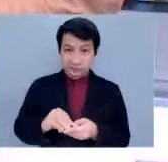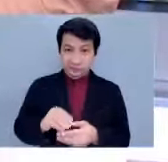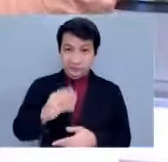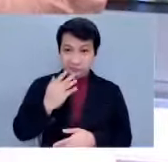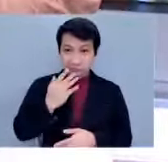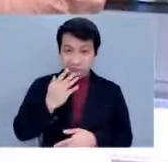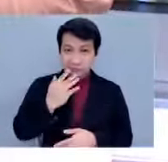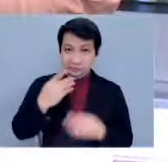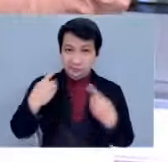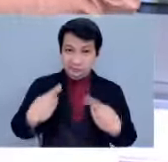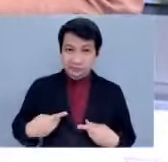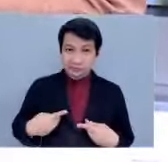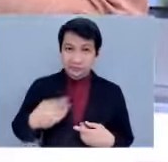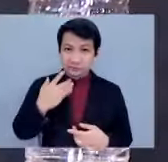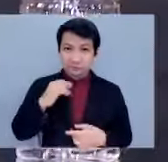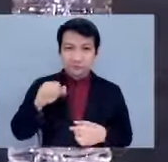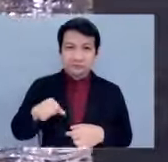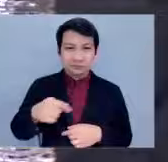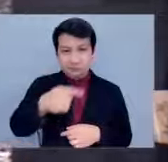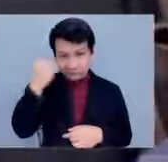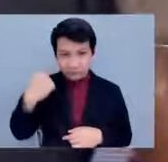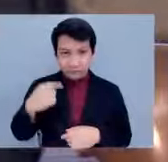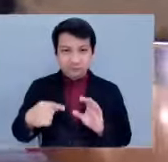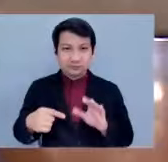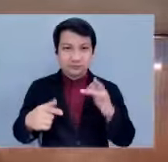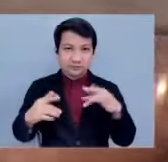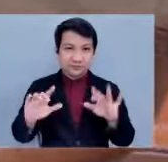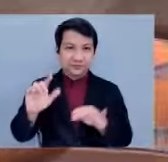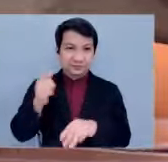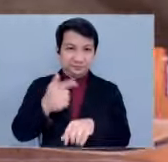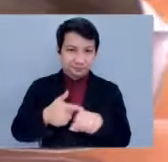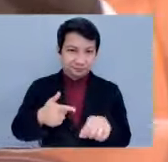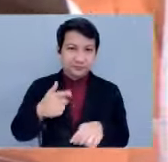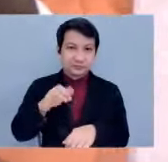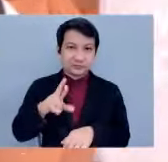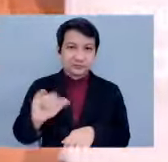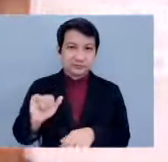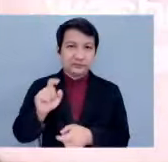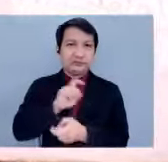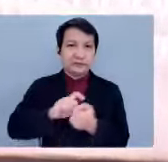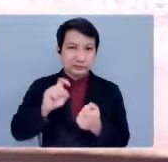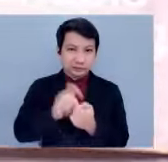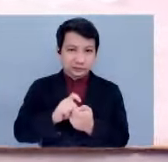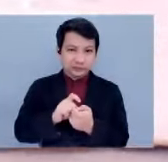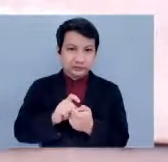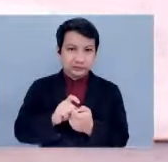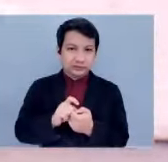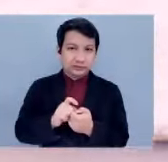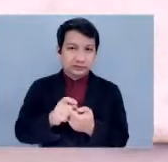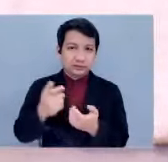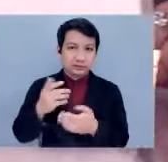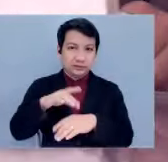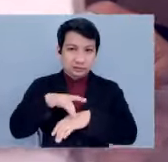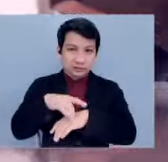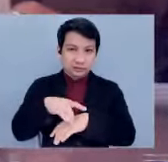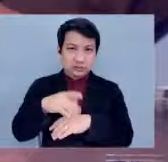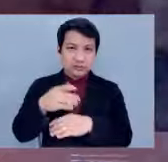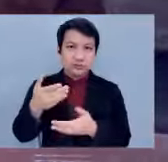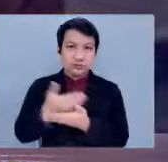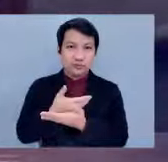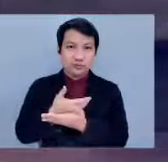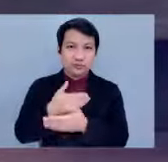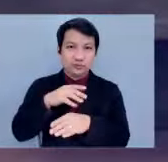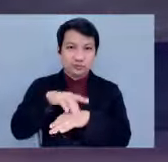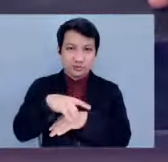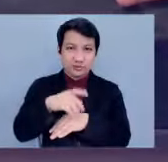mo, colorful. Pwede black, pwede yung light green. Yes. So, pag-swap sa kapangalan nila, New Earth eh. Yes. Earth tones talaga. Statement talaga